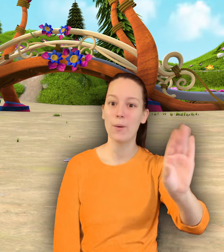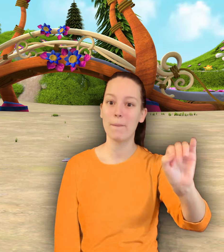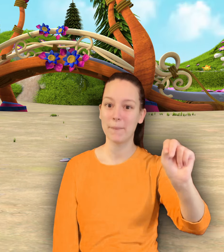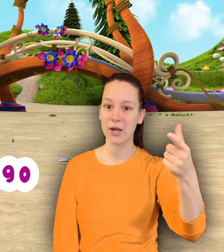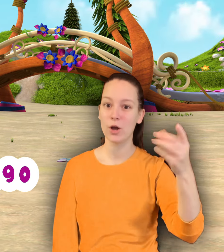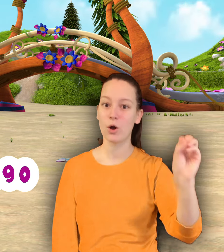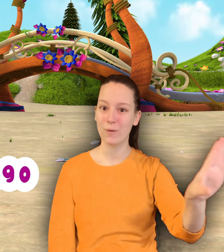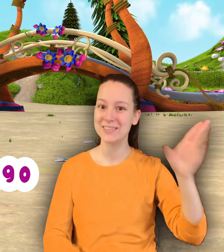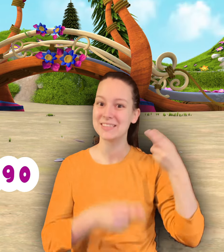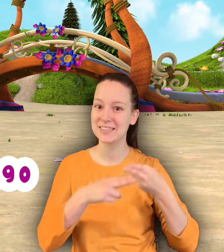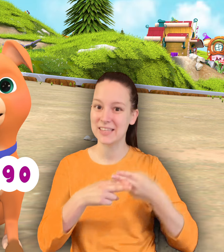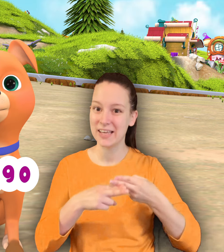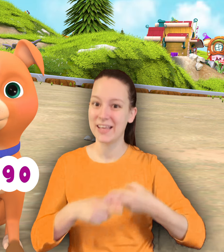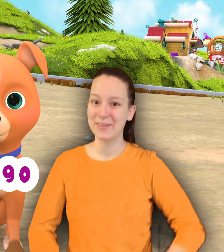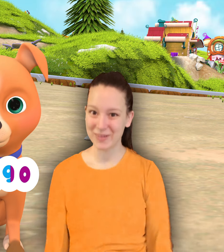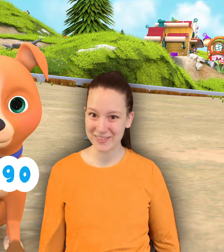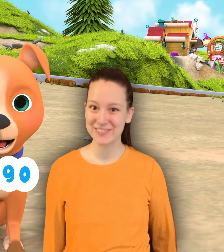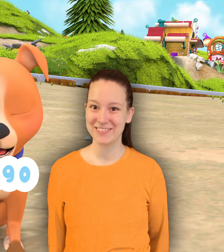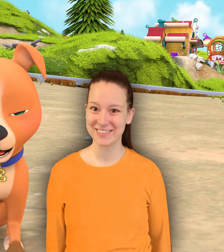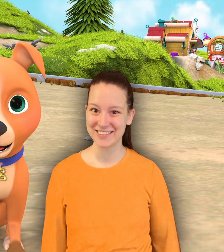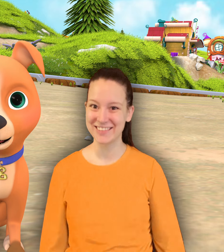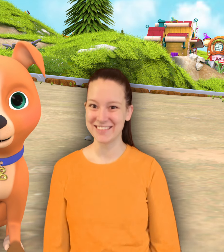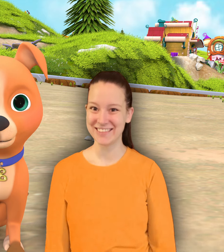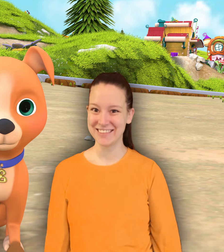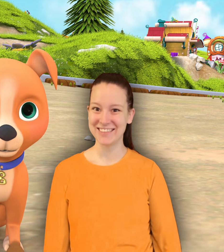B名は